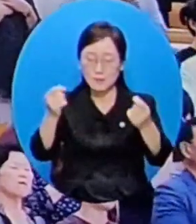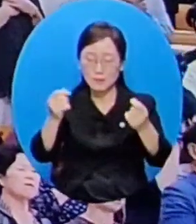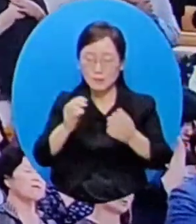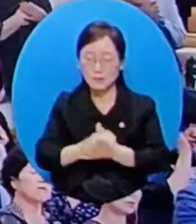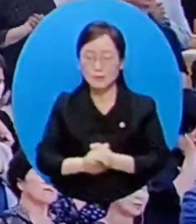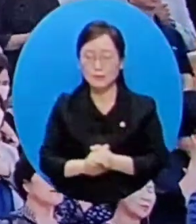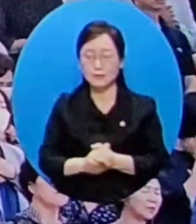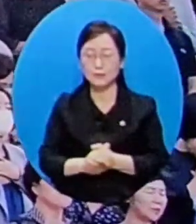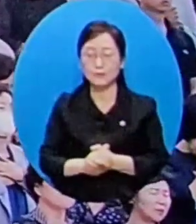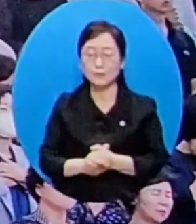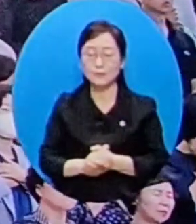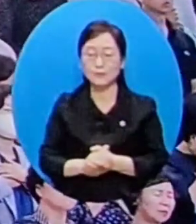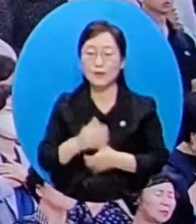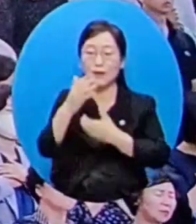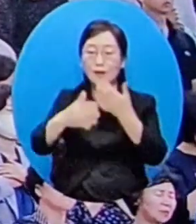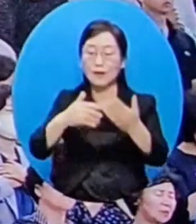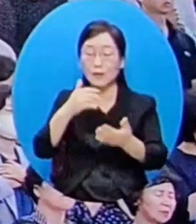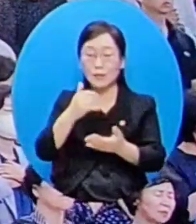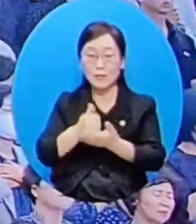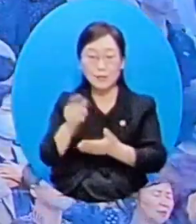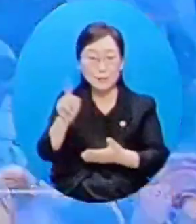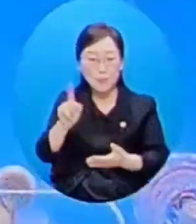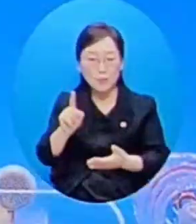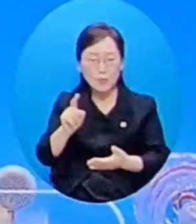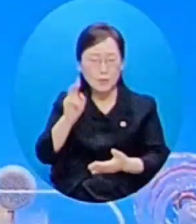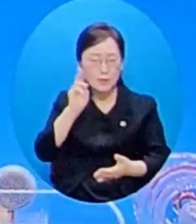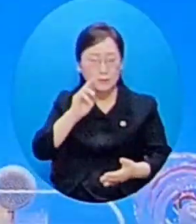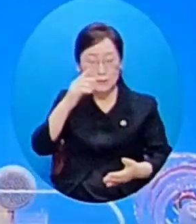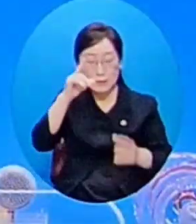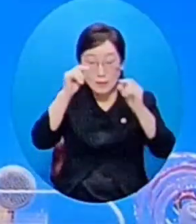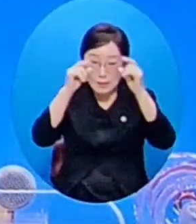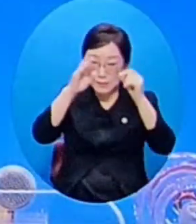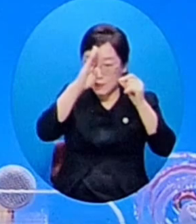아멘. 하나님께서 심한 불면증을 치료하고 계시고